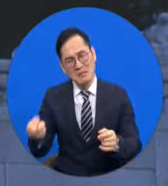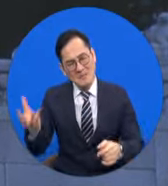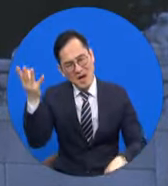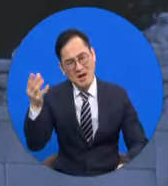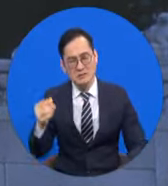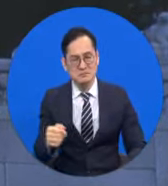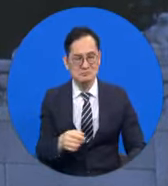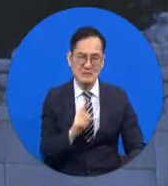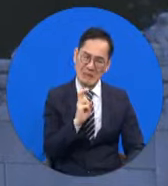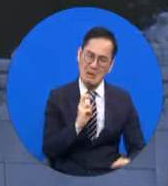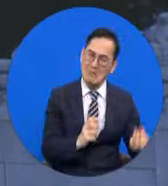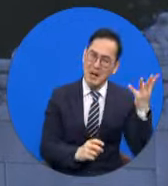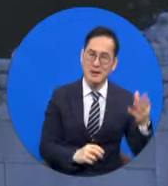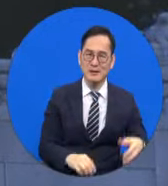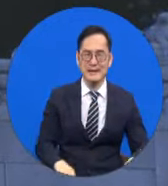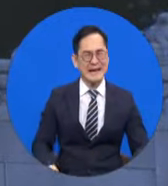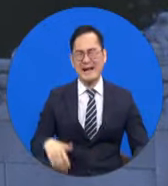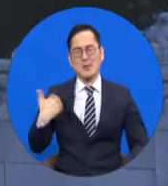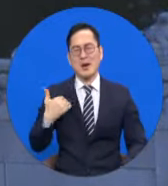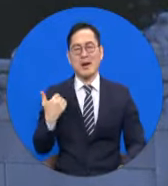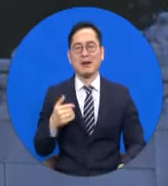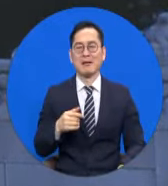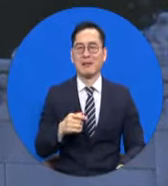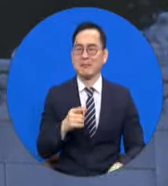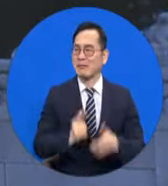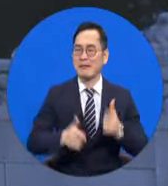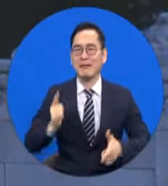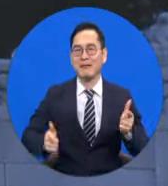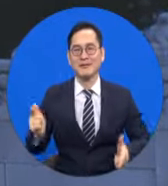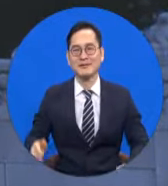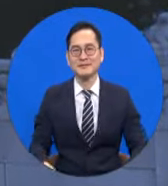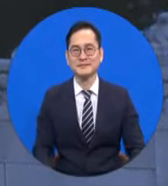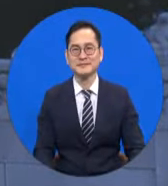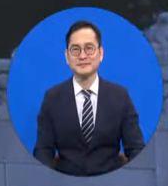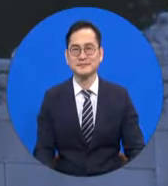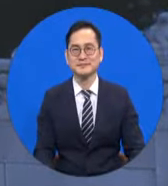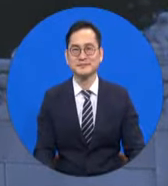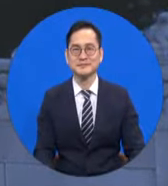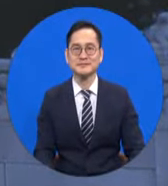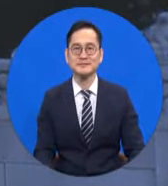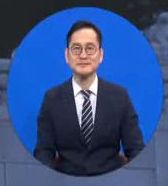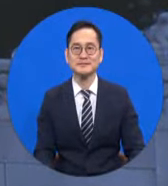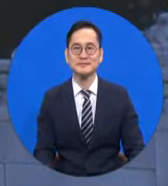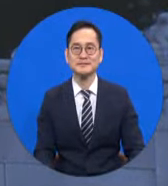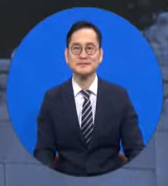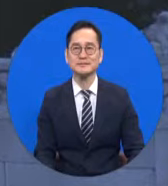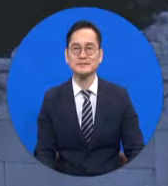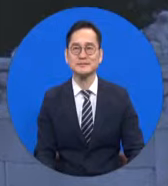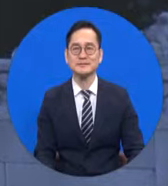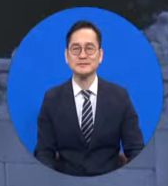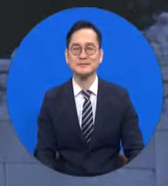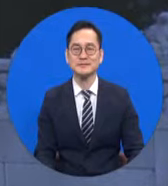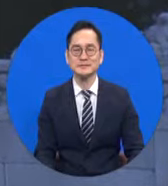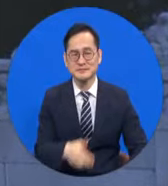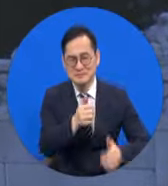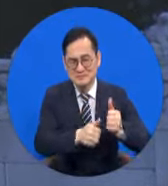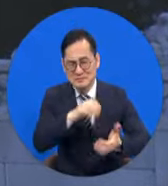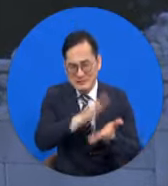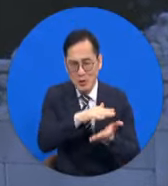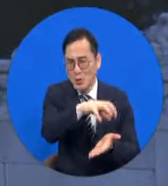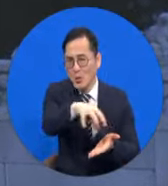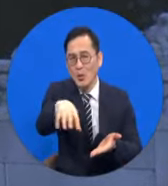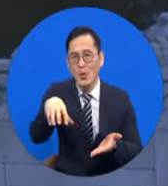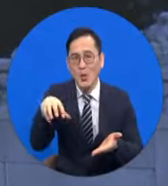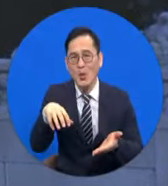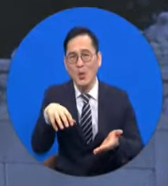않을 것이다라는 전망 또한 나오고 있습니다. 그 이유가 선거가 마지막까지 올수록 이 전국에 펼쳐져 있는 접전지, 격전지가 점점